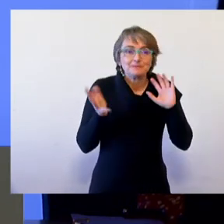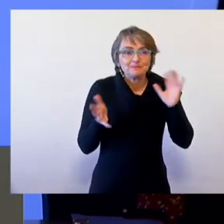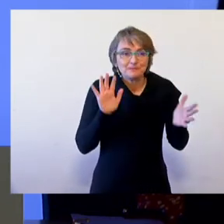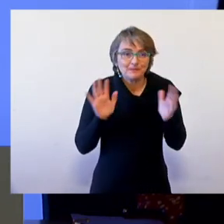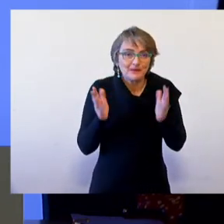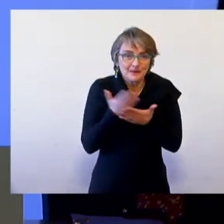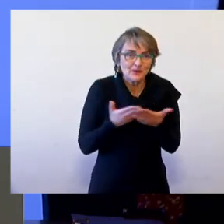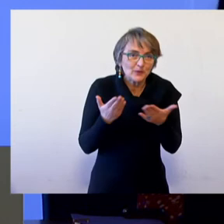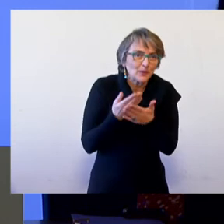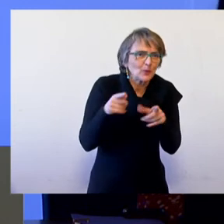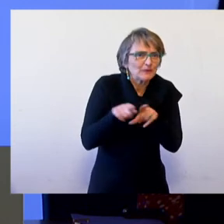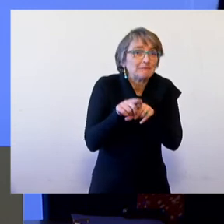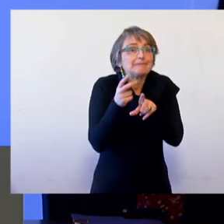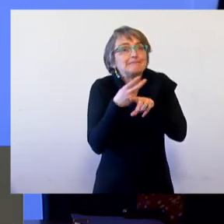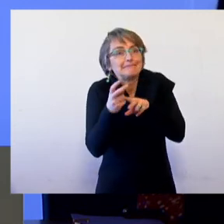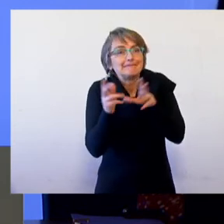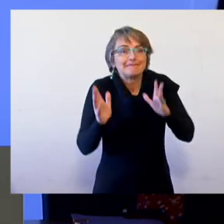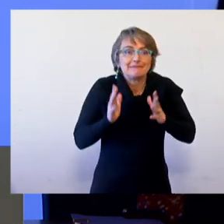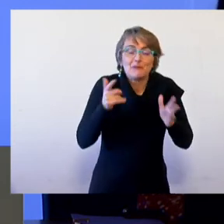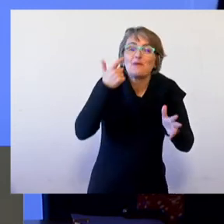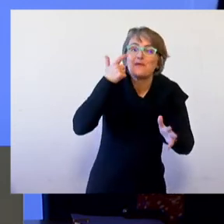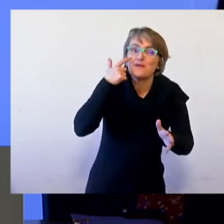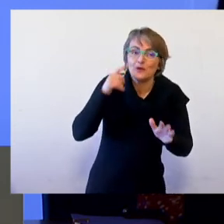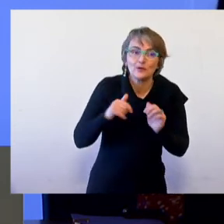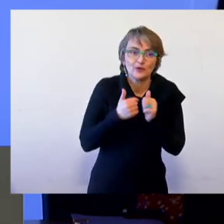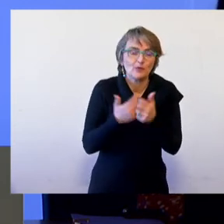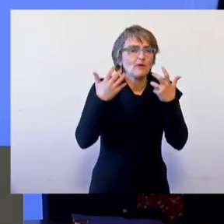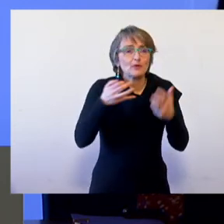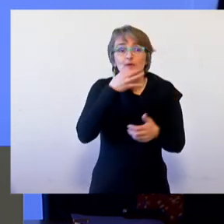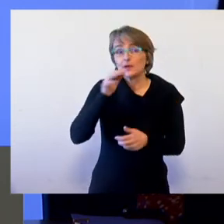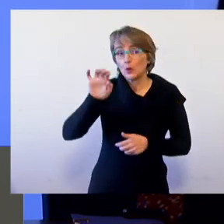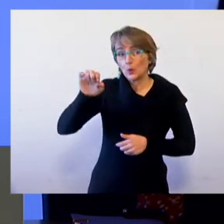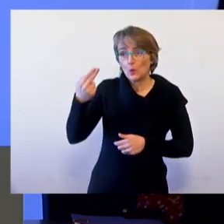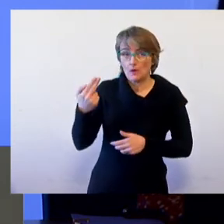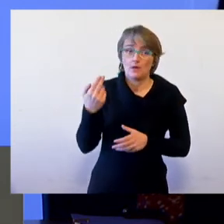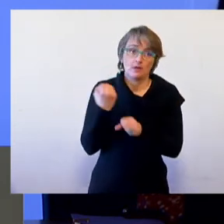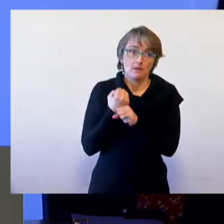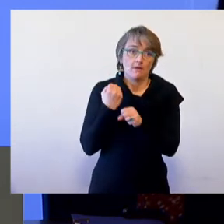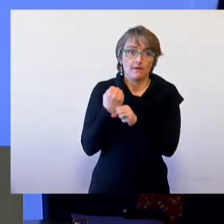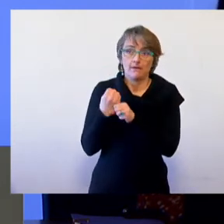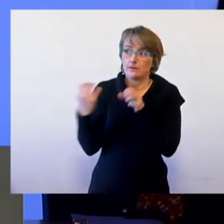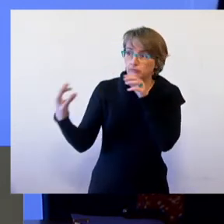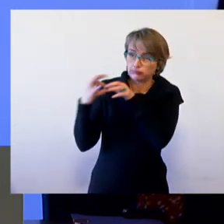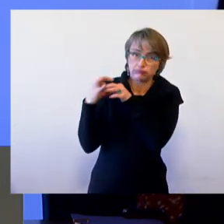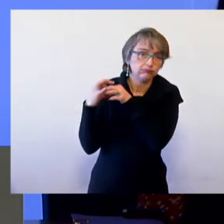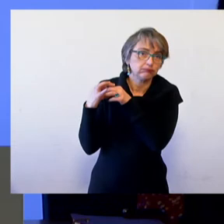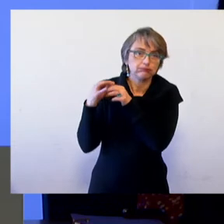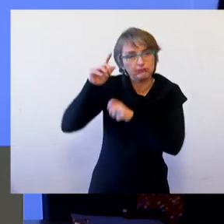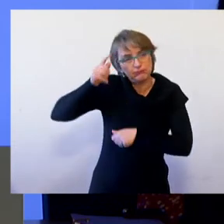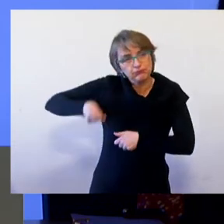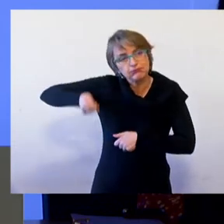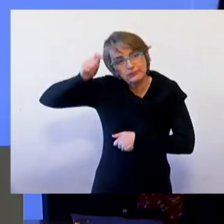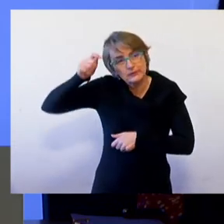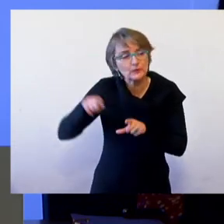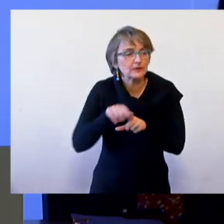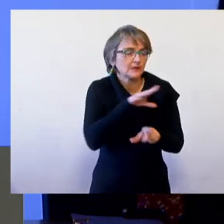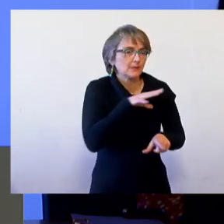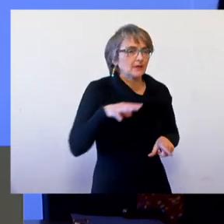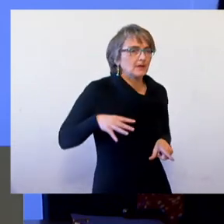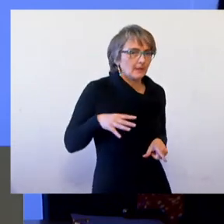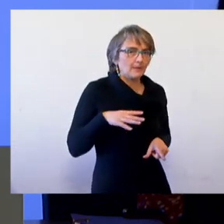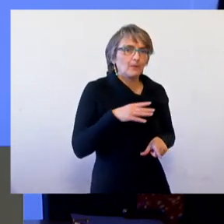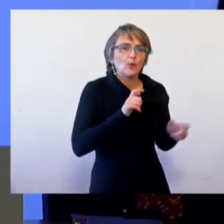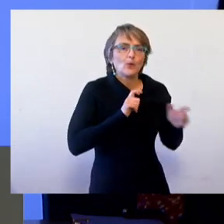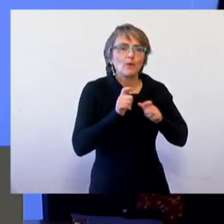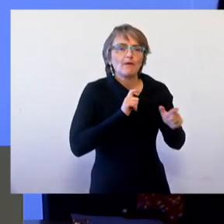voudrais saluer la qualité du travail avec l'éducation nationale. Le travail qu'a fait Mme Bouteval sur la carte scolaire, il est très important aussi. Ça